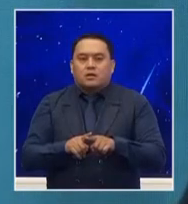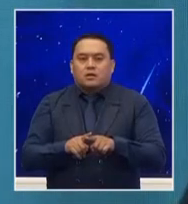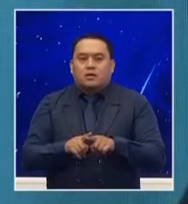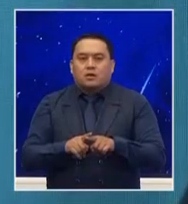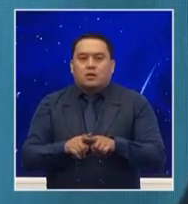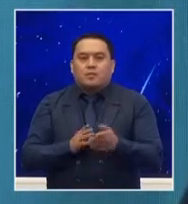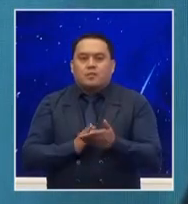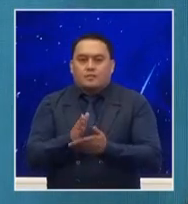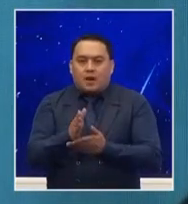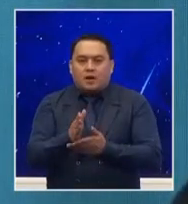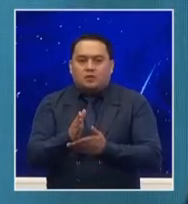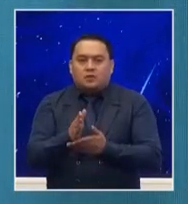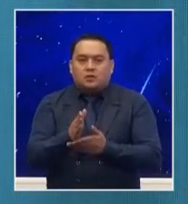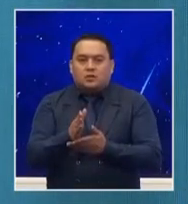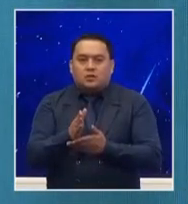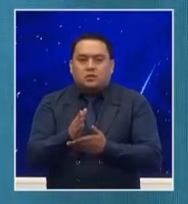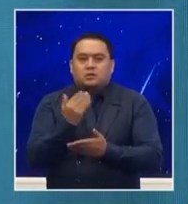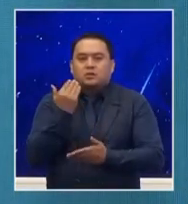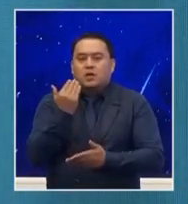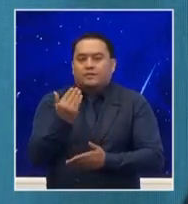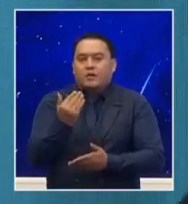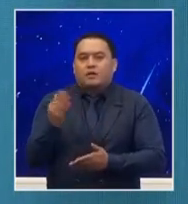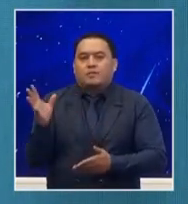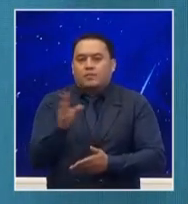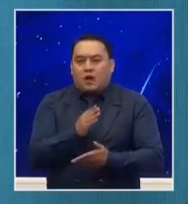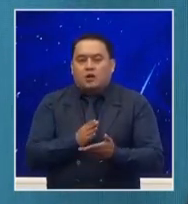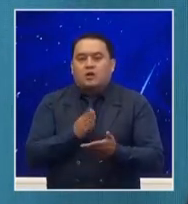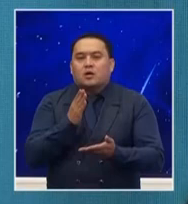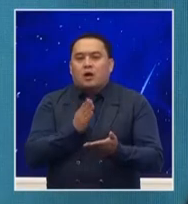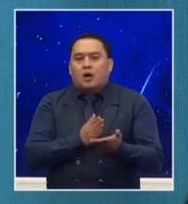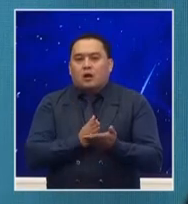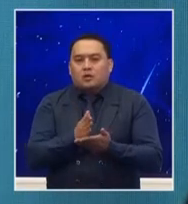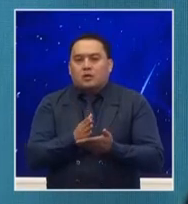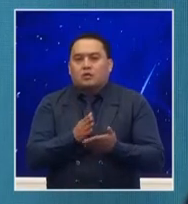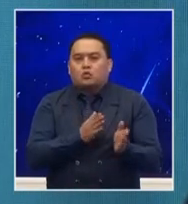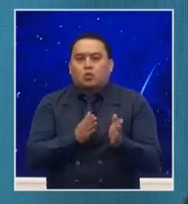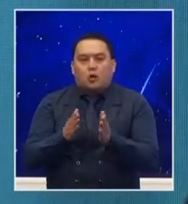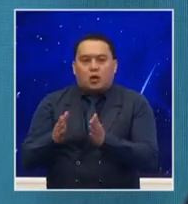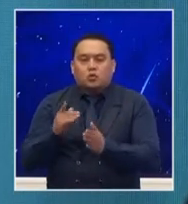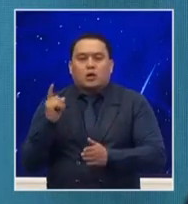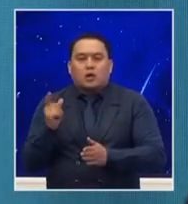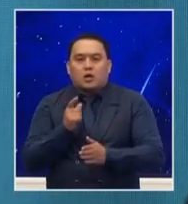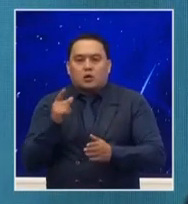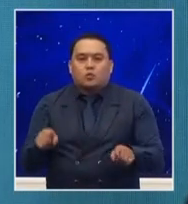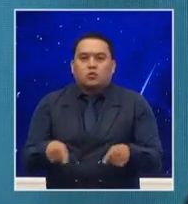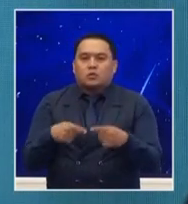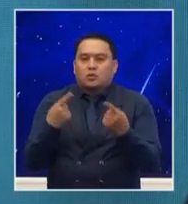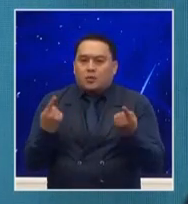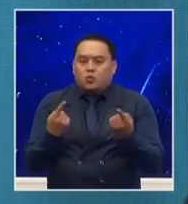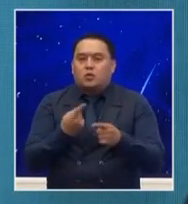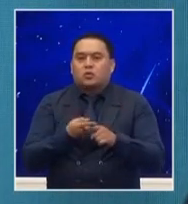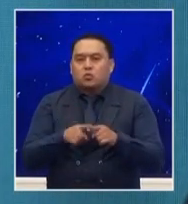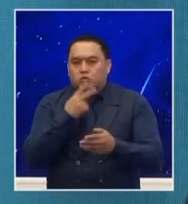Бұл бағыттың жұмысты жұмдастыру үшін сіздер барлық қажетті механизмдер бар. Бағаларды тұрақтандыру мәселесін үнемі бақылауды ұстау